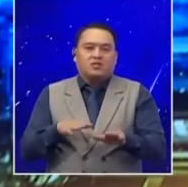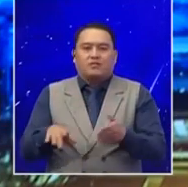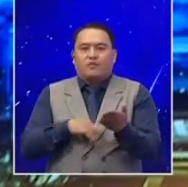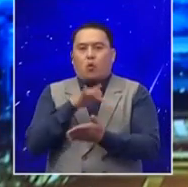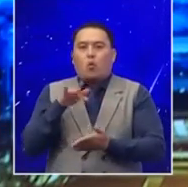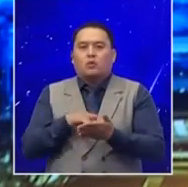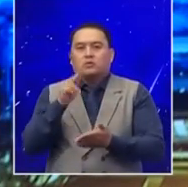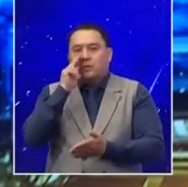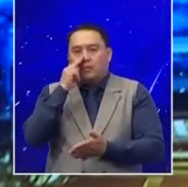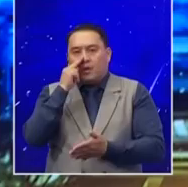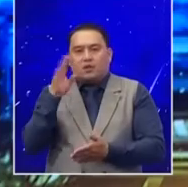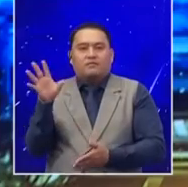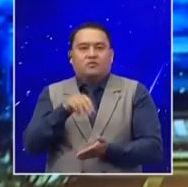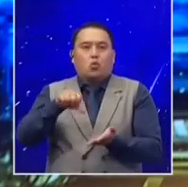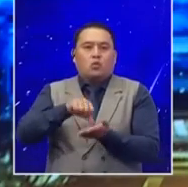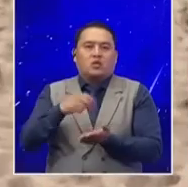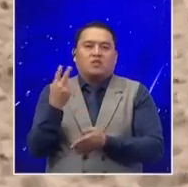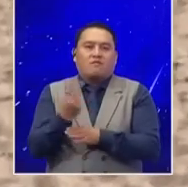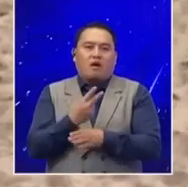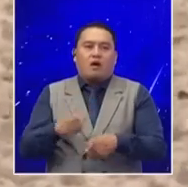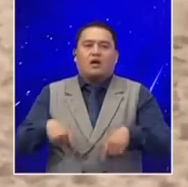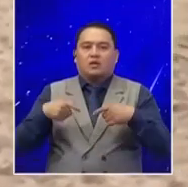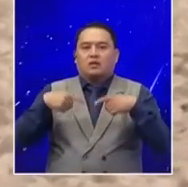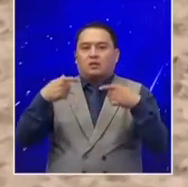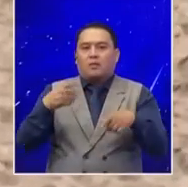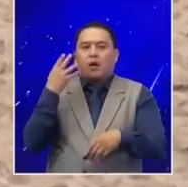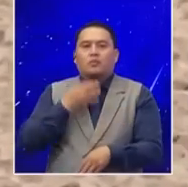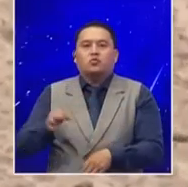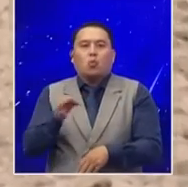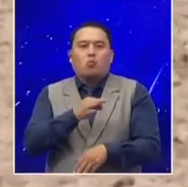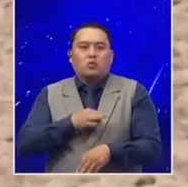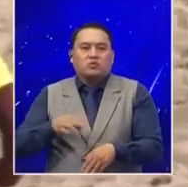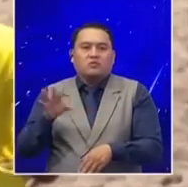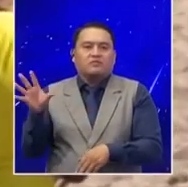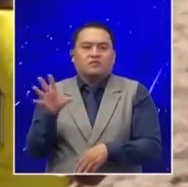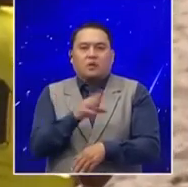городе Шымкент. Всего было два тура. В первом семиреченцы навязали